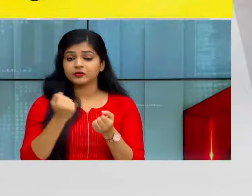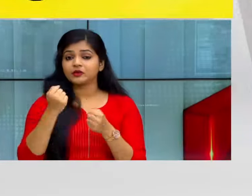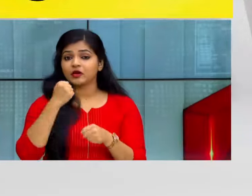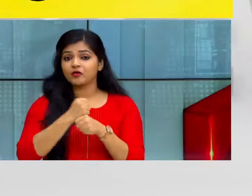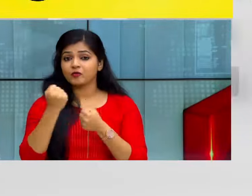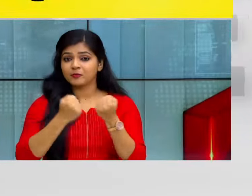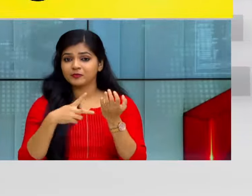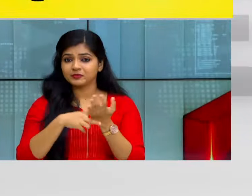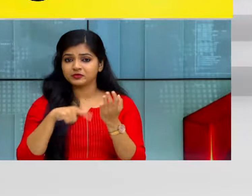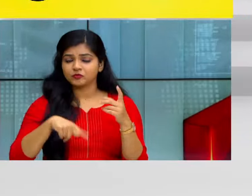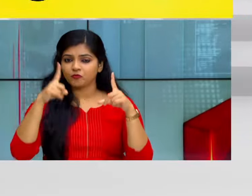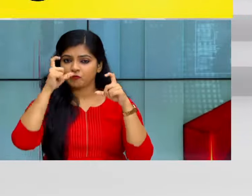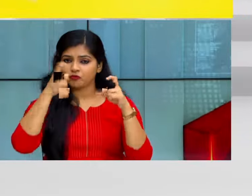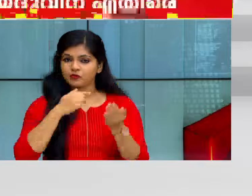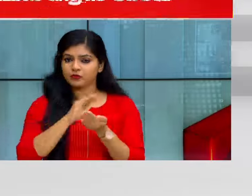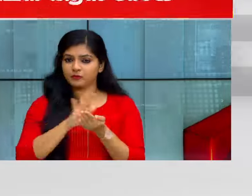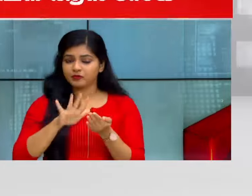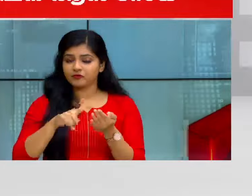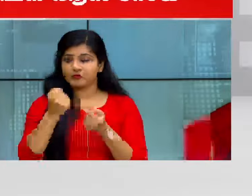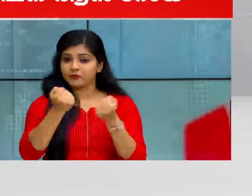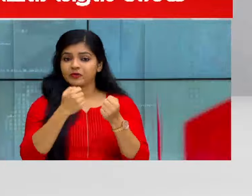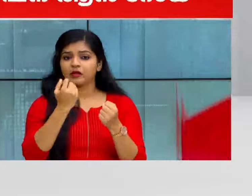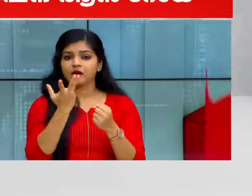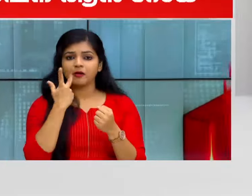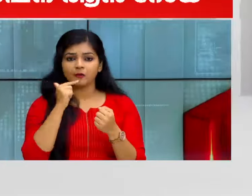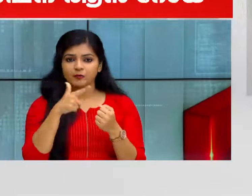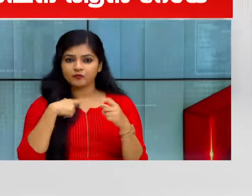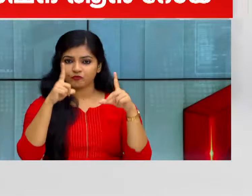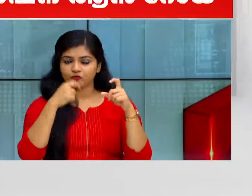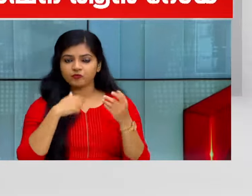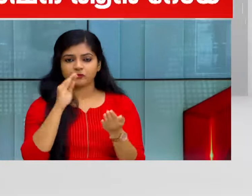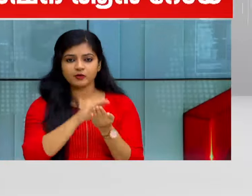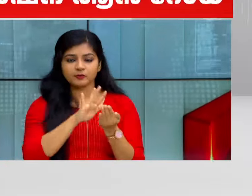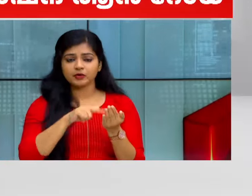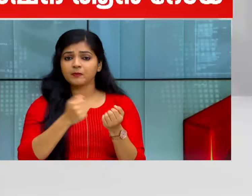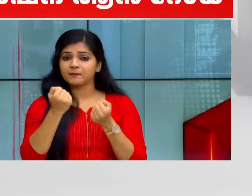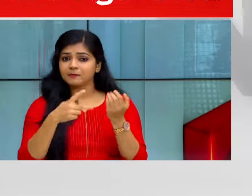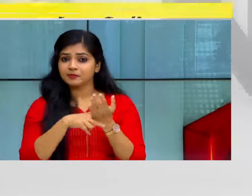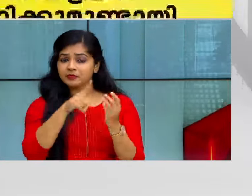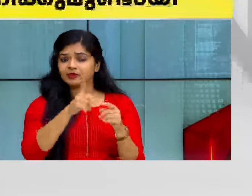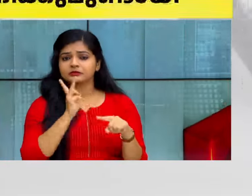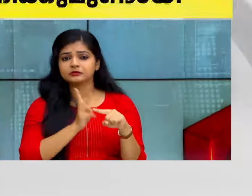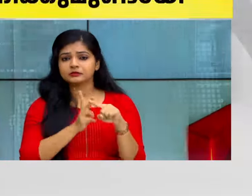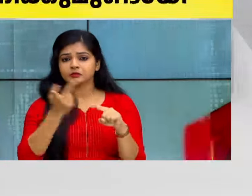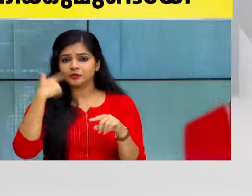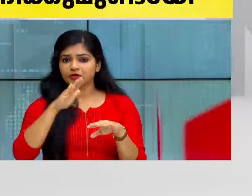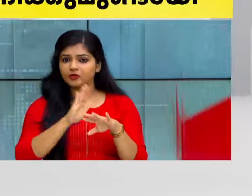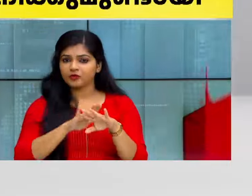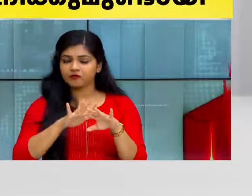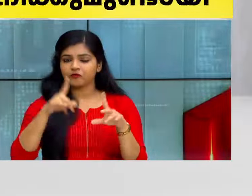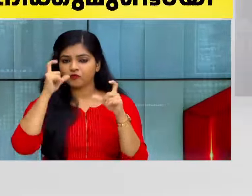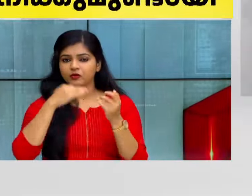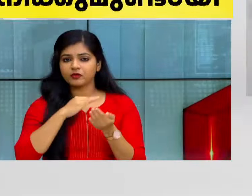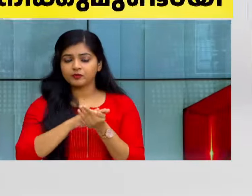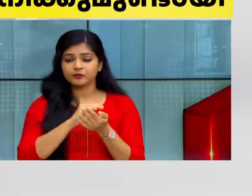അദ്ദേഹം ഓടിച്ചിരുന്ന വണ്ടിയുടെ ആണ് ആ വണ്ടി തന്നെയാണ് അദ്ദേഹം ഓടിക്കുന്നത് എന്നുള്ളതുകൊണ്ടാണ് ഞാൻ ആ ഫോട്ടോ ഫോട്ടോ എടുത്തു വെച്ചത്